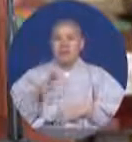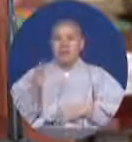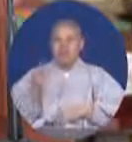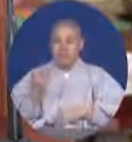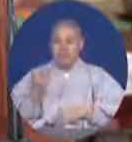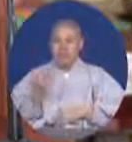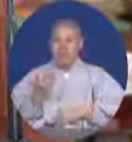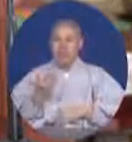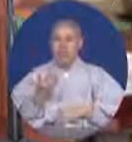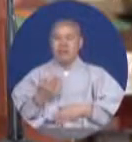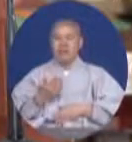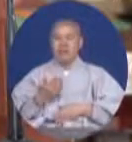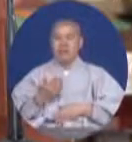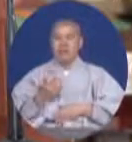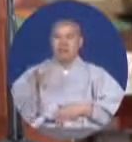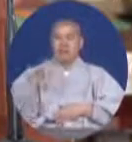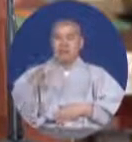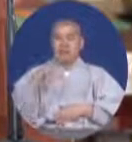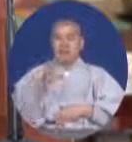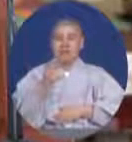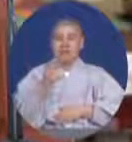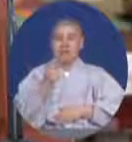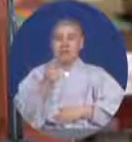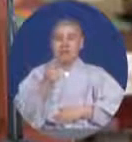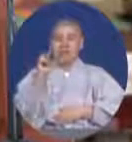그렇게 시식을 하는 거예요. 그게 천도예요.